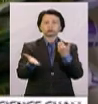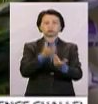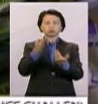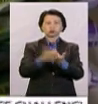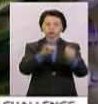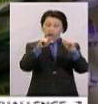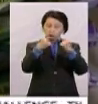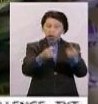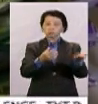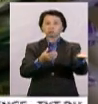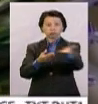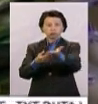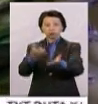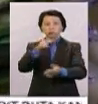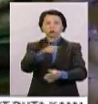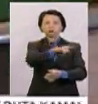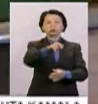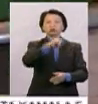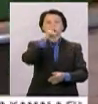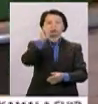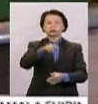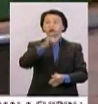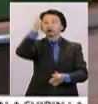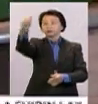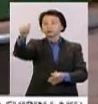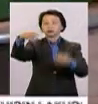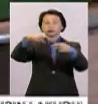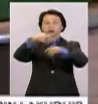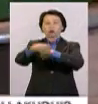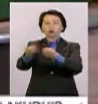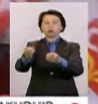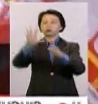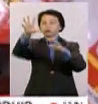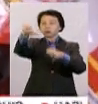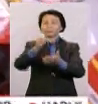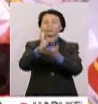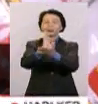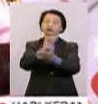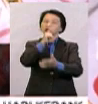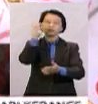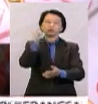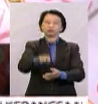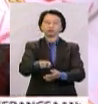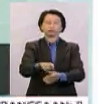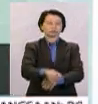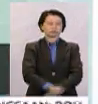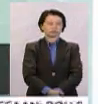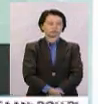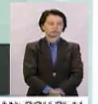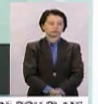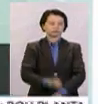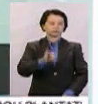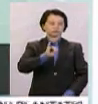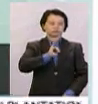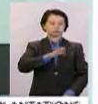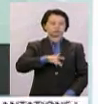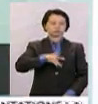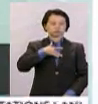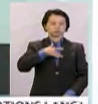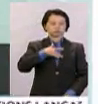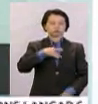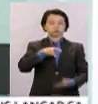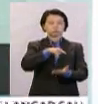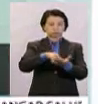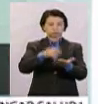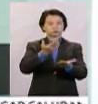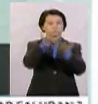golongan asnaf kerana mereka tidak perlu ke pejabat zakat untuk mendapatkan bantuan. Saya rasa satu cara